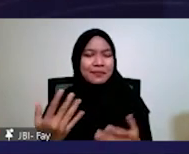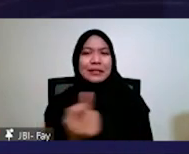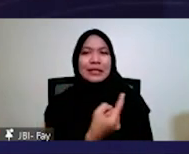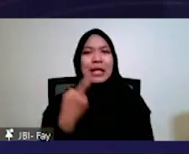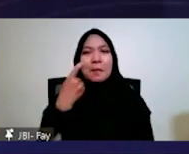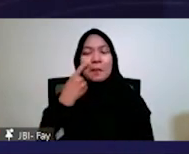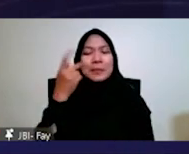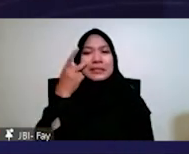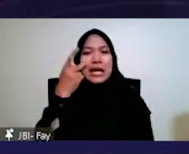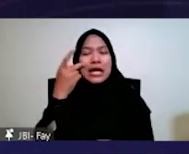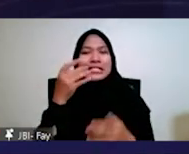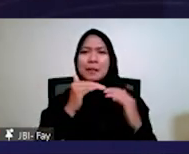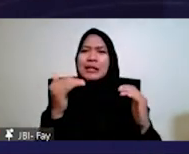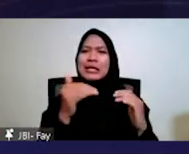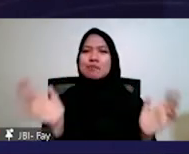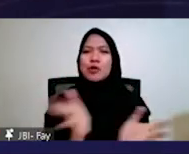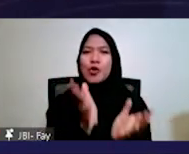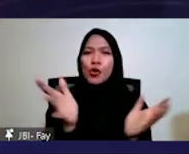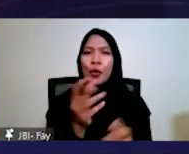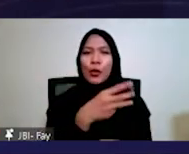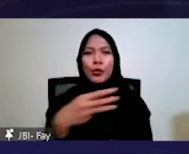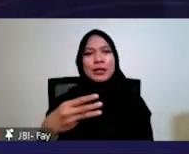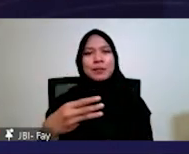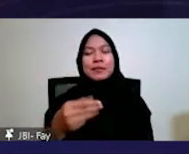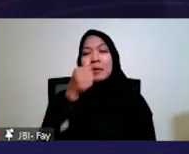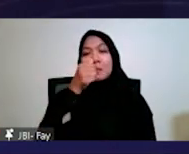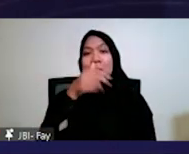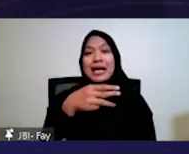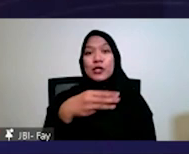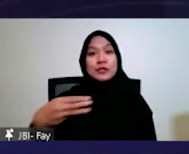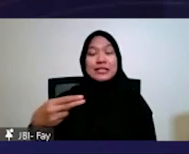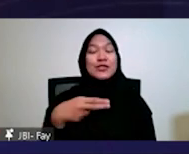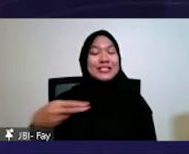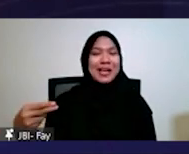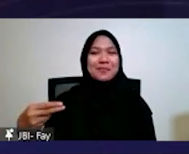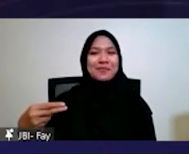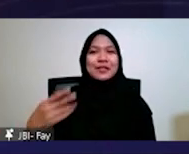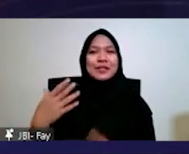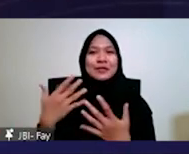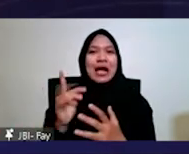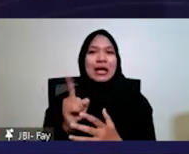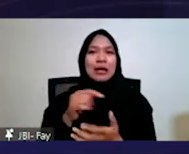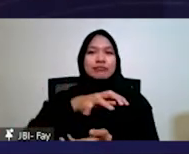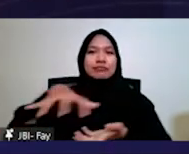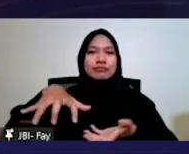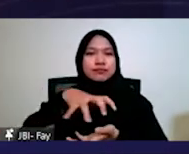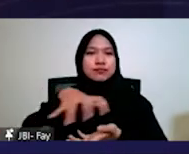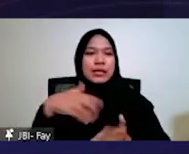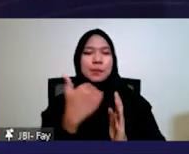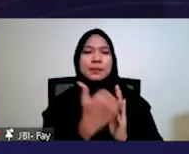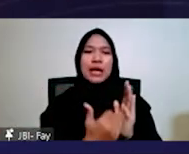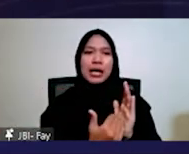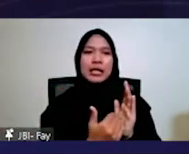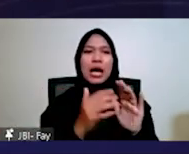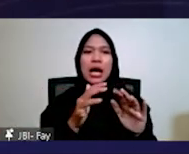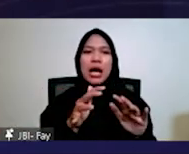mendorong pertumbuhan ekonomi dibangun Desa sendiri juga dilakukan bauran kebijakan atau